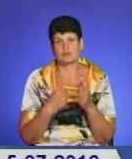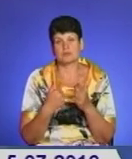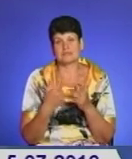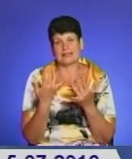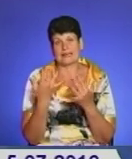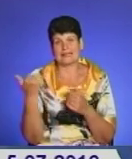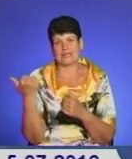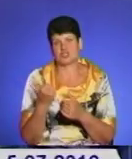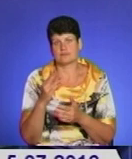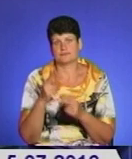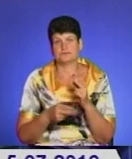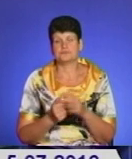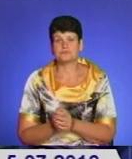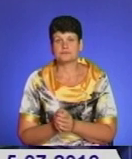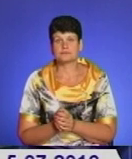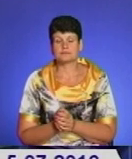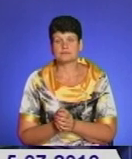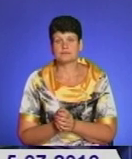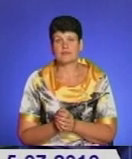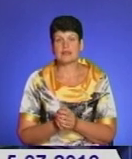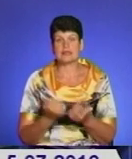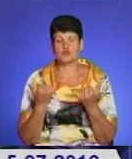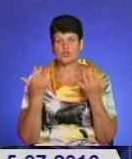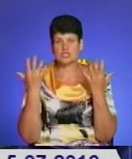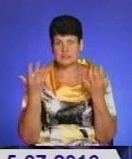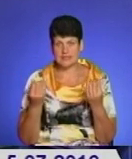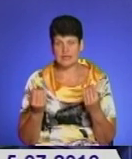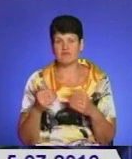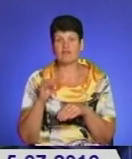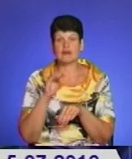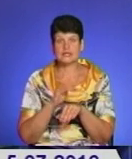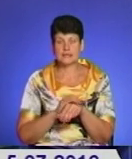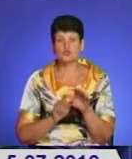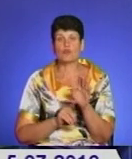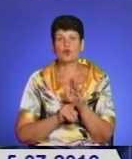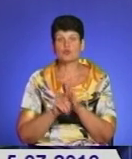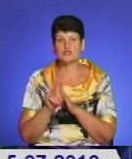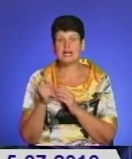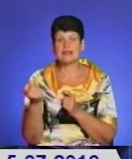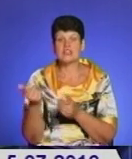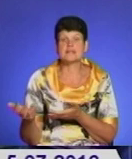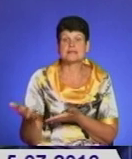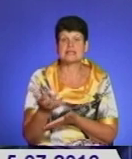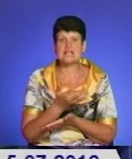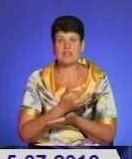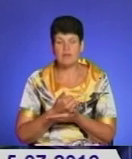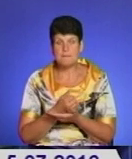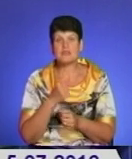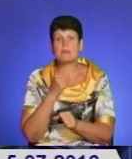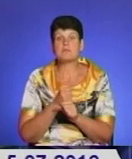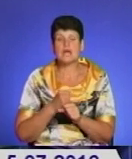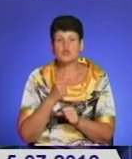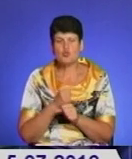кілька тижнів. Практично на сьогоднішній день ми вже розпочали жнива і працюємо, можна сказати,